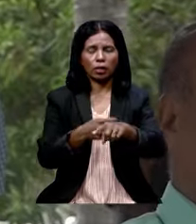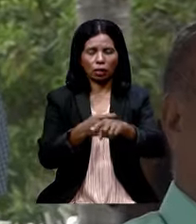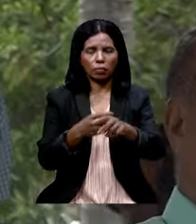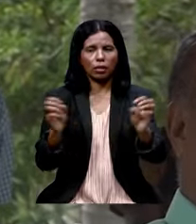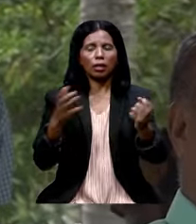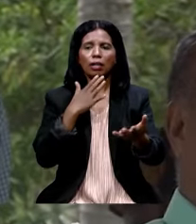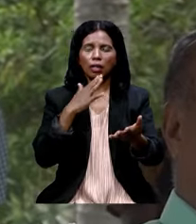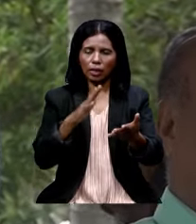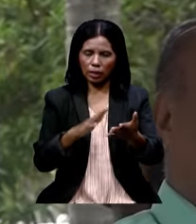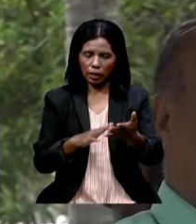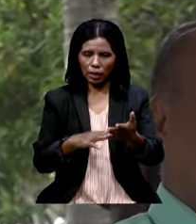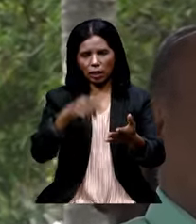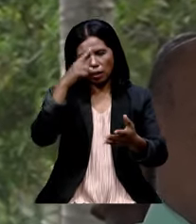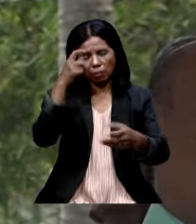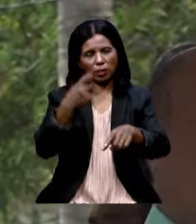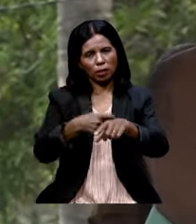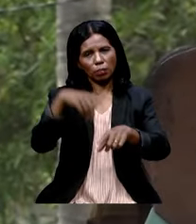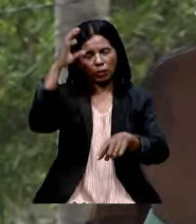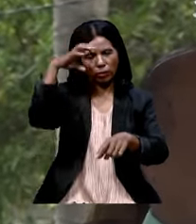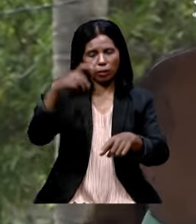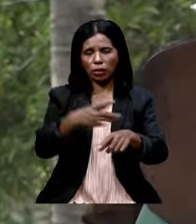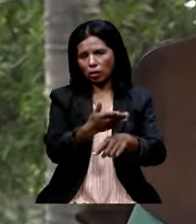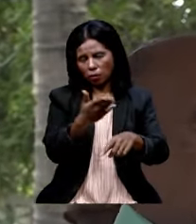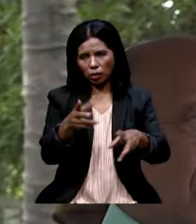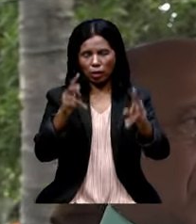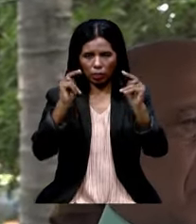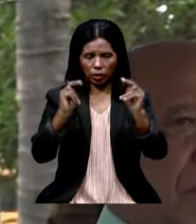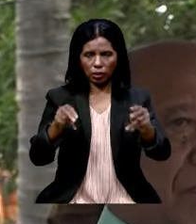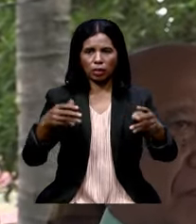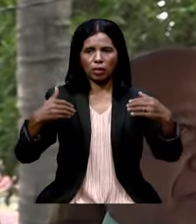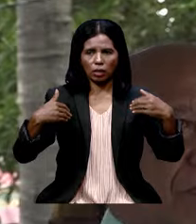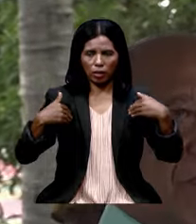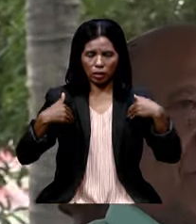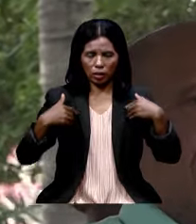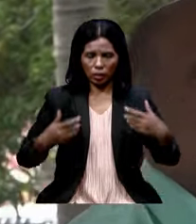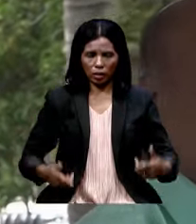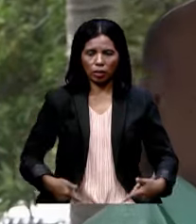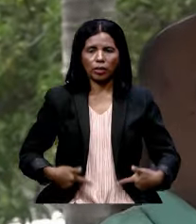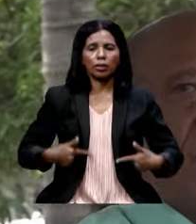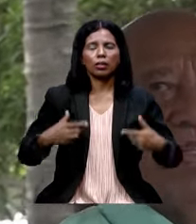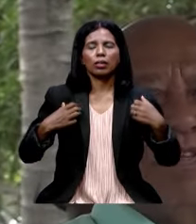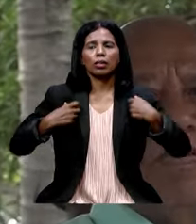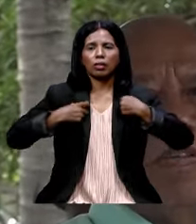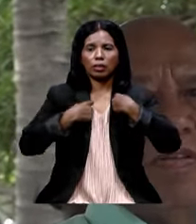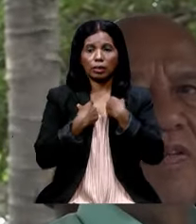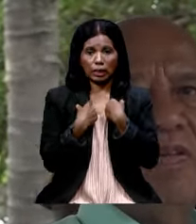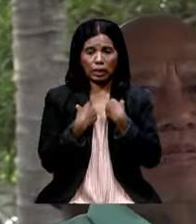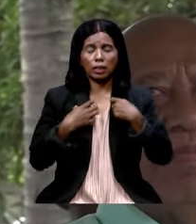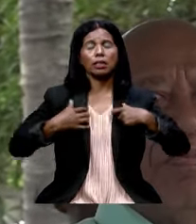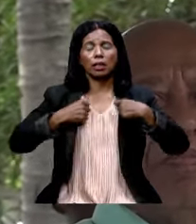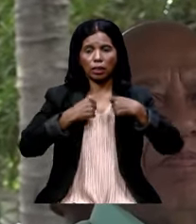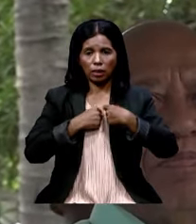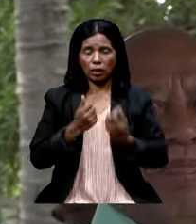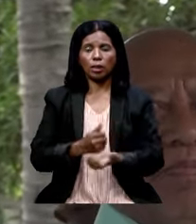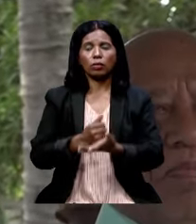ba pescadores sira. Nema kita bawa sira precisa iha life jacket kasa jacket tidak salva vida ne para ajuda